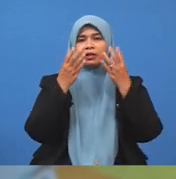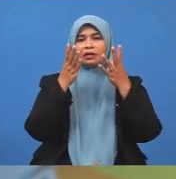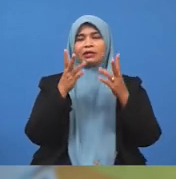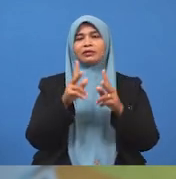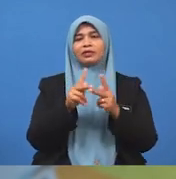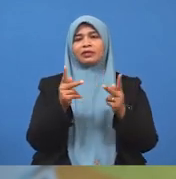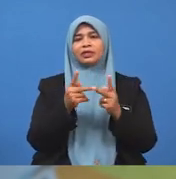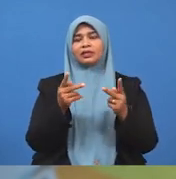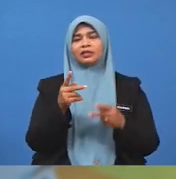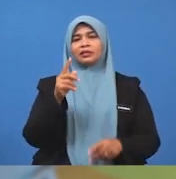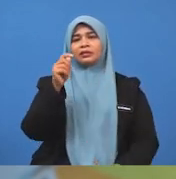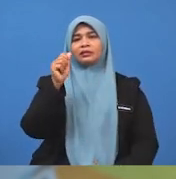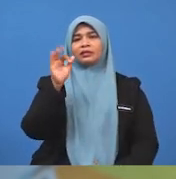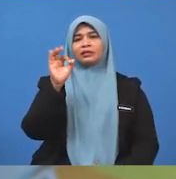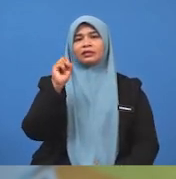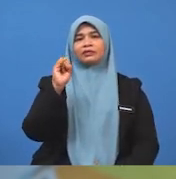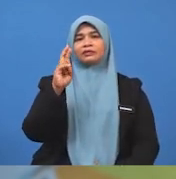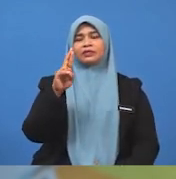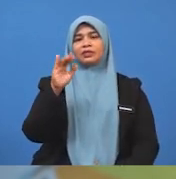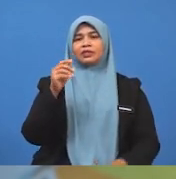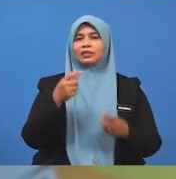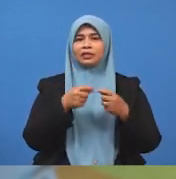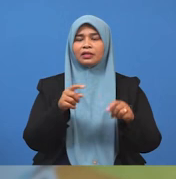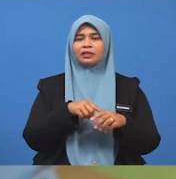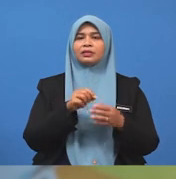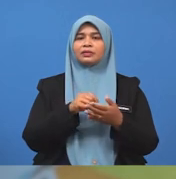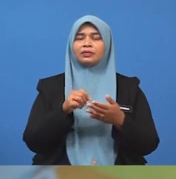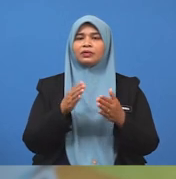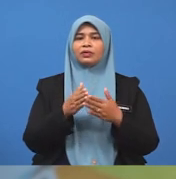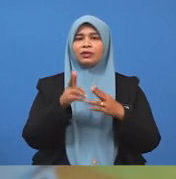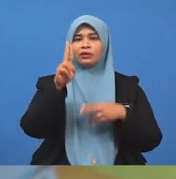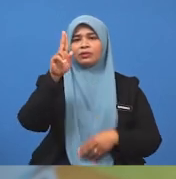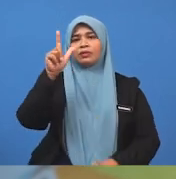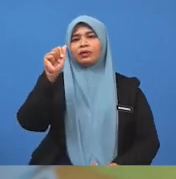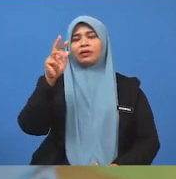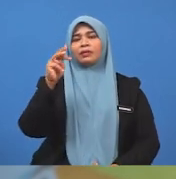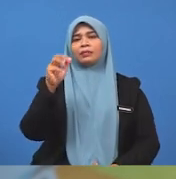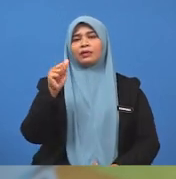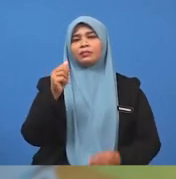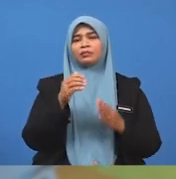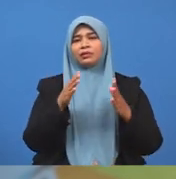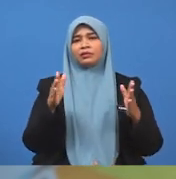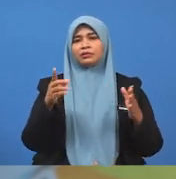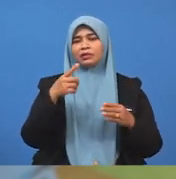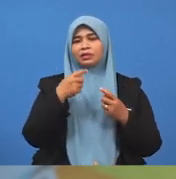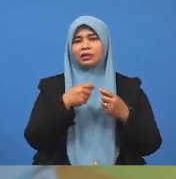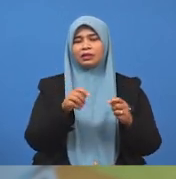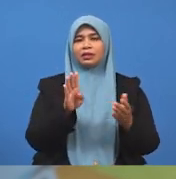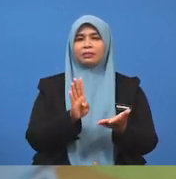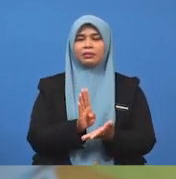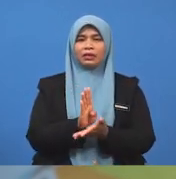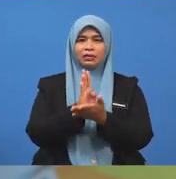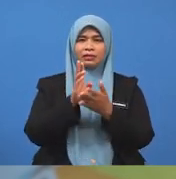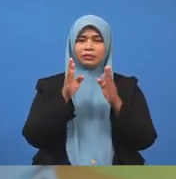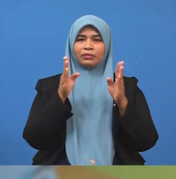tafsir yang telah ditulis oleh ulama mu'tabar telah membantu umat Islam